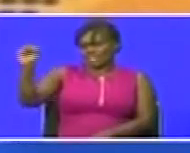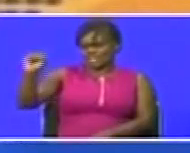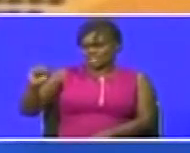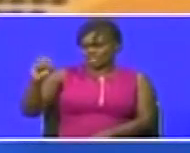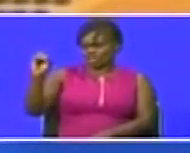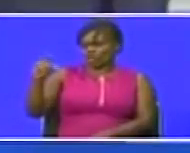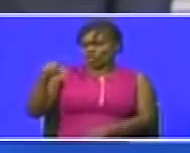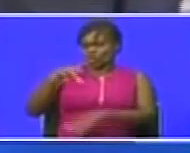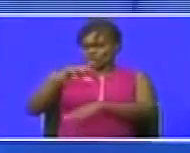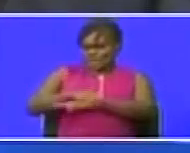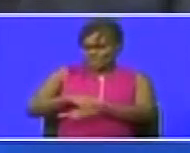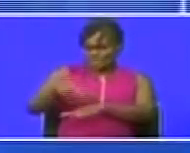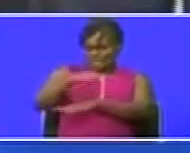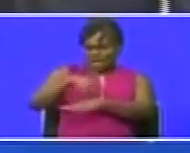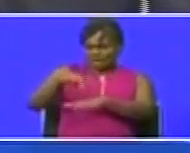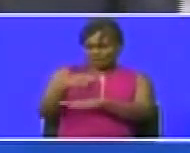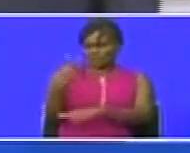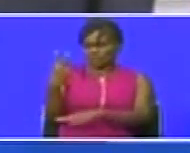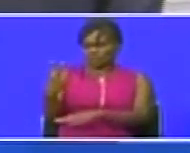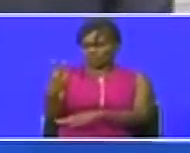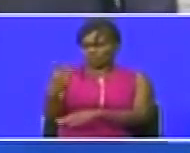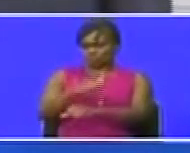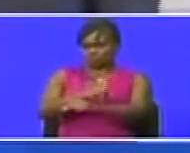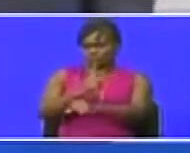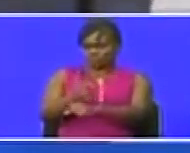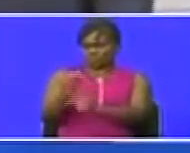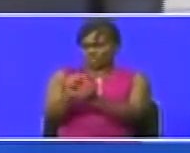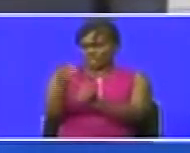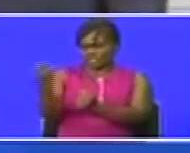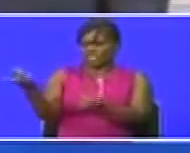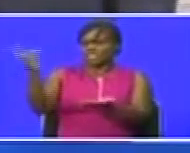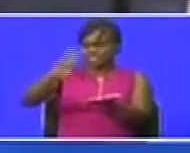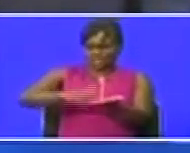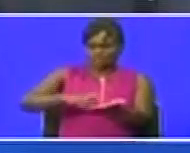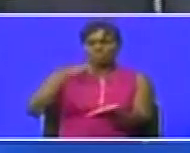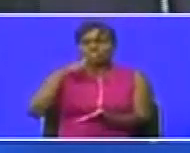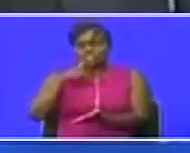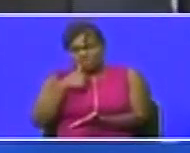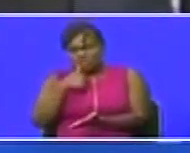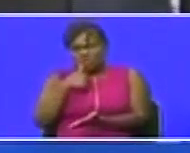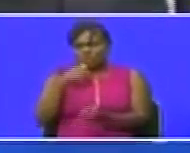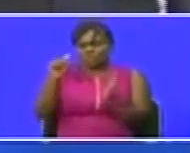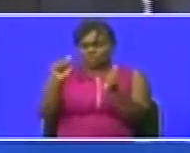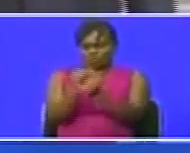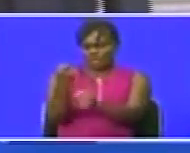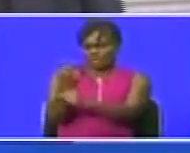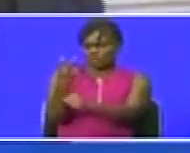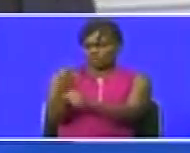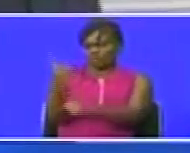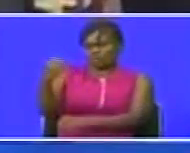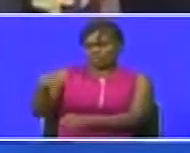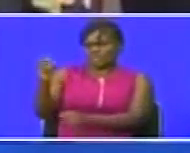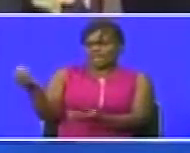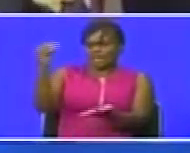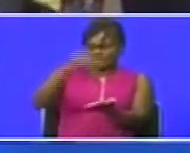alisha kwa muda wa saa m d sab se 13 na kua rekod ya mwanariadha wa 12 kush mbio hizo